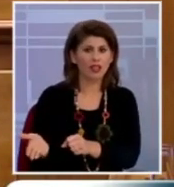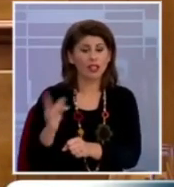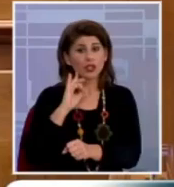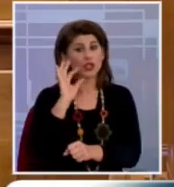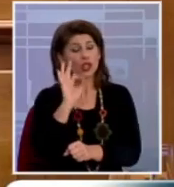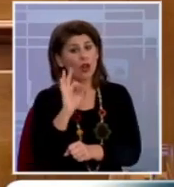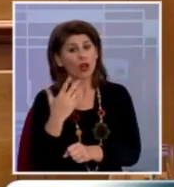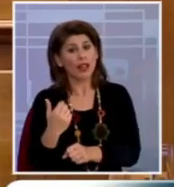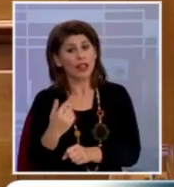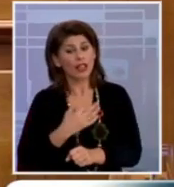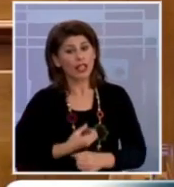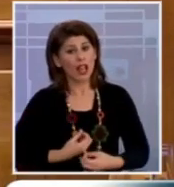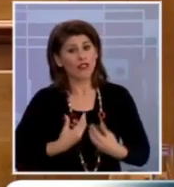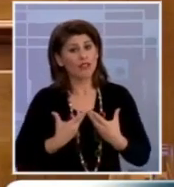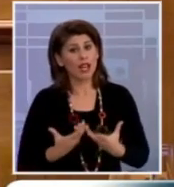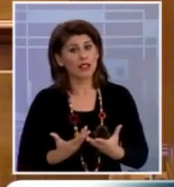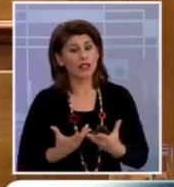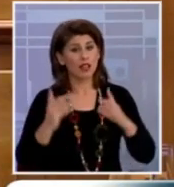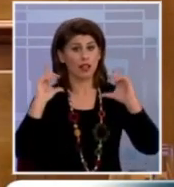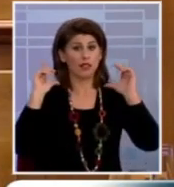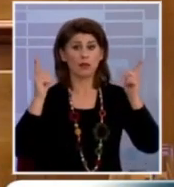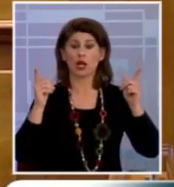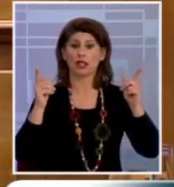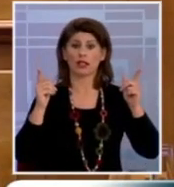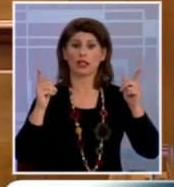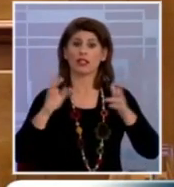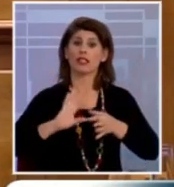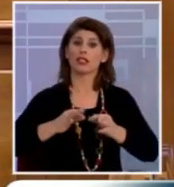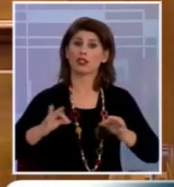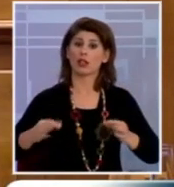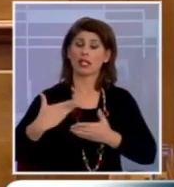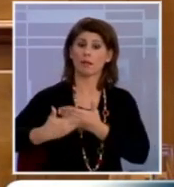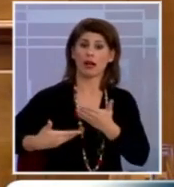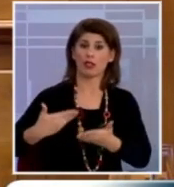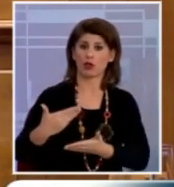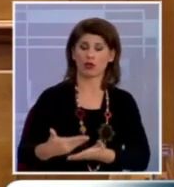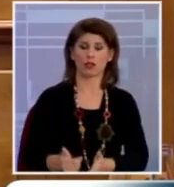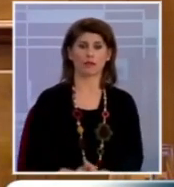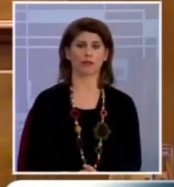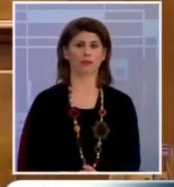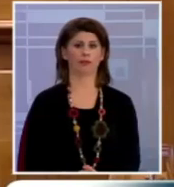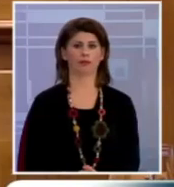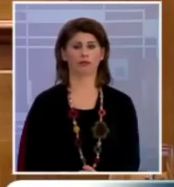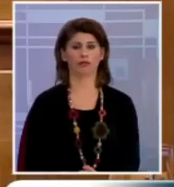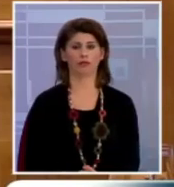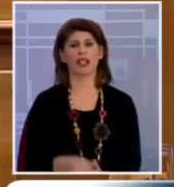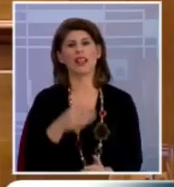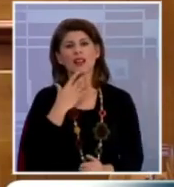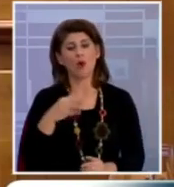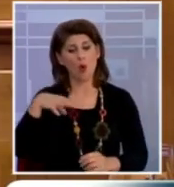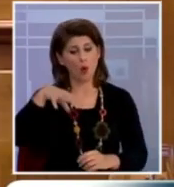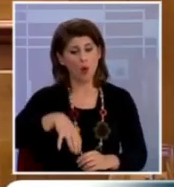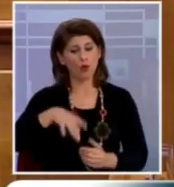επιδιώκει να εκφράζει κάποιες δημοκρατικές ιστορικές παραδόσεις. Λοιπόν, ο χώρος του